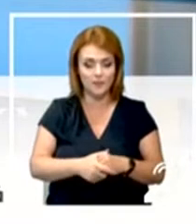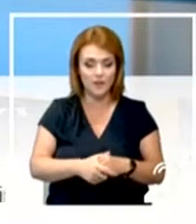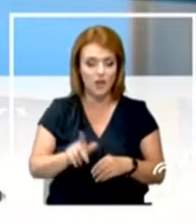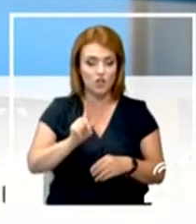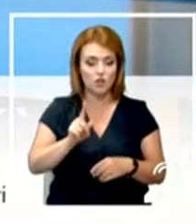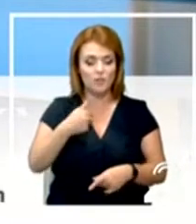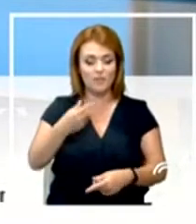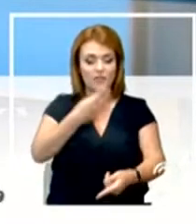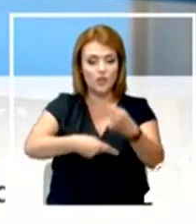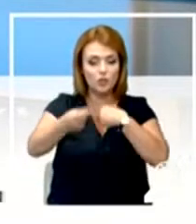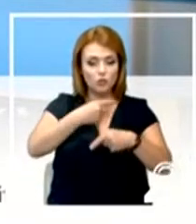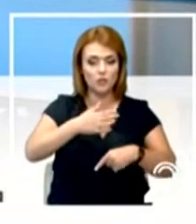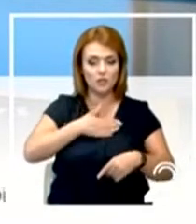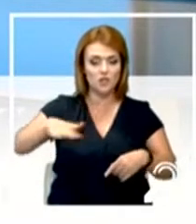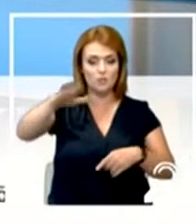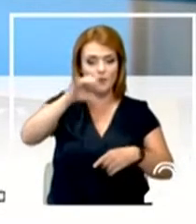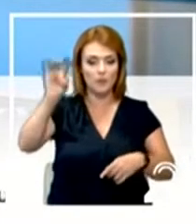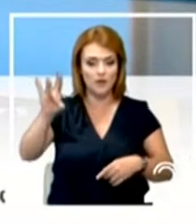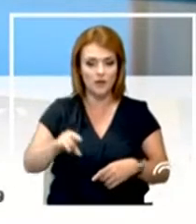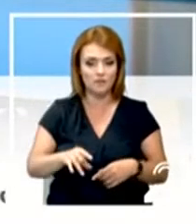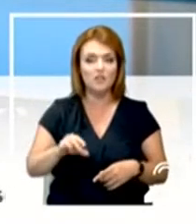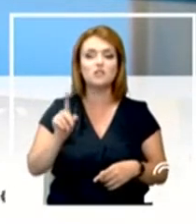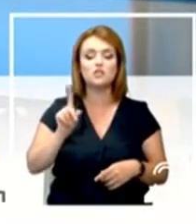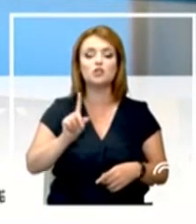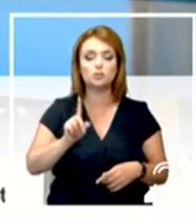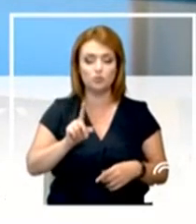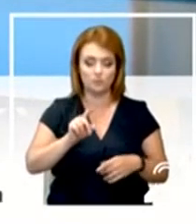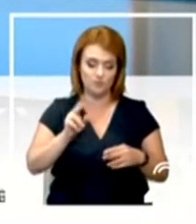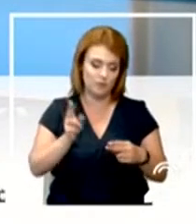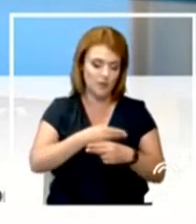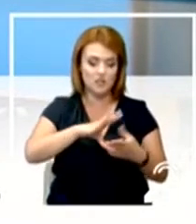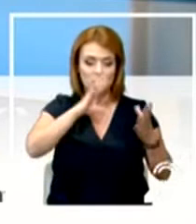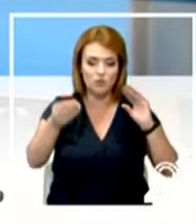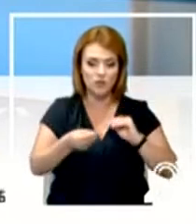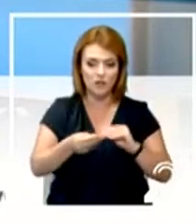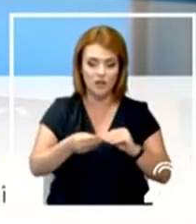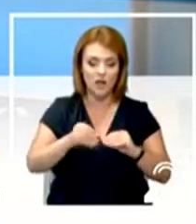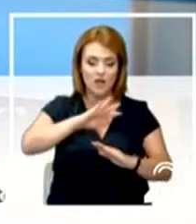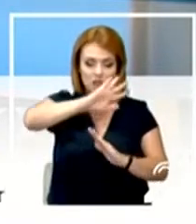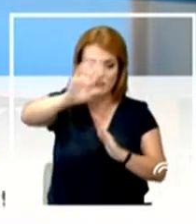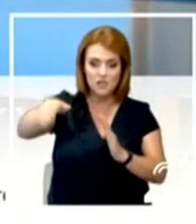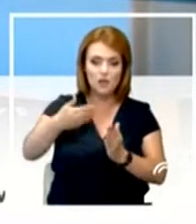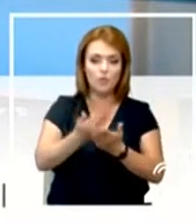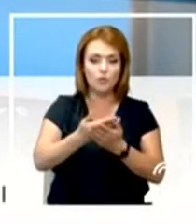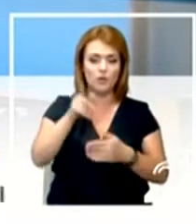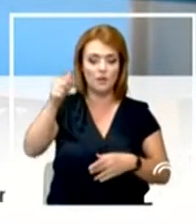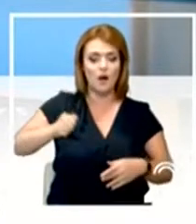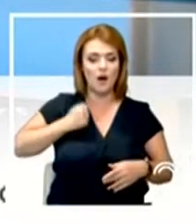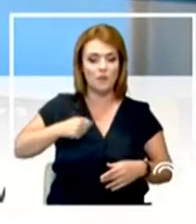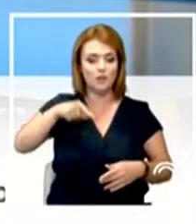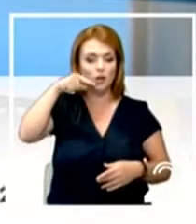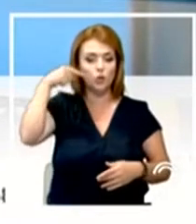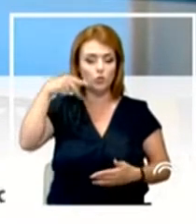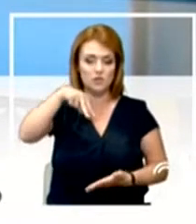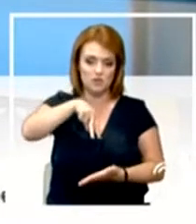de independenți am devenit. Trupele militare ruse continuă să staționeze ilegal și sfidător pe teritoriul Republicii